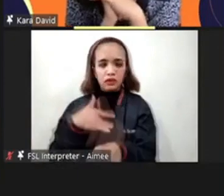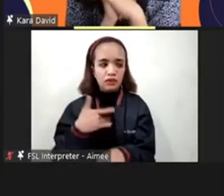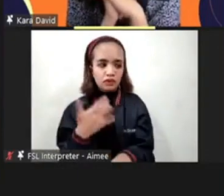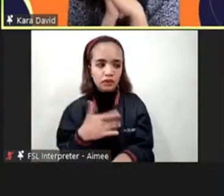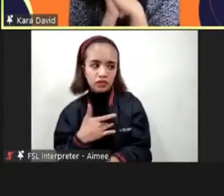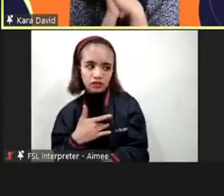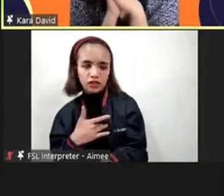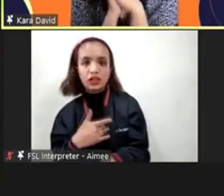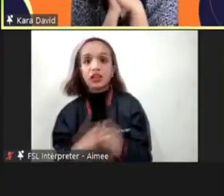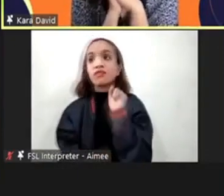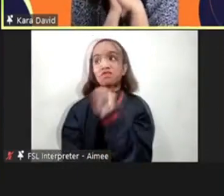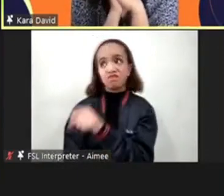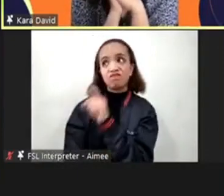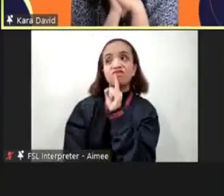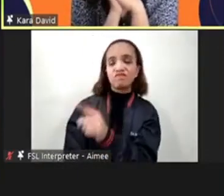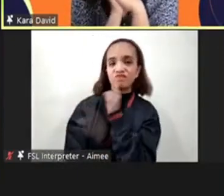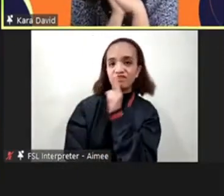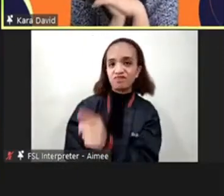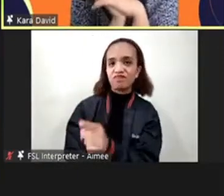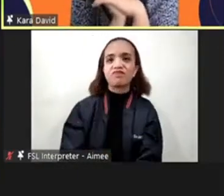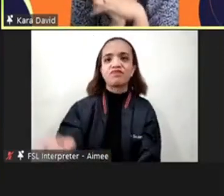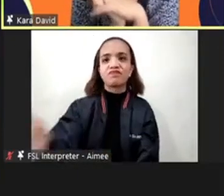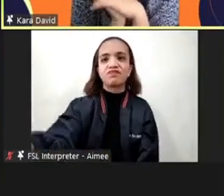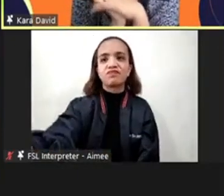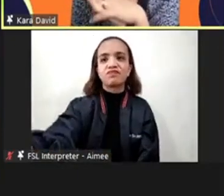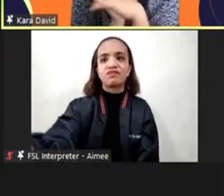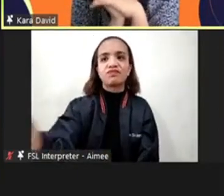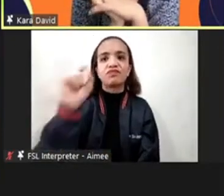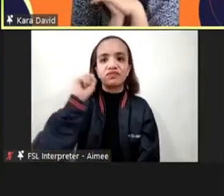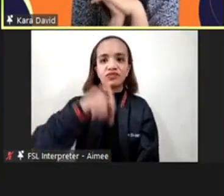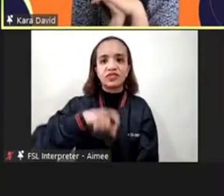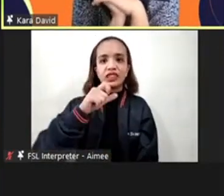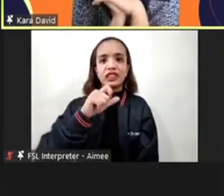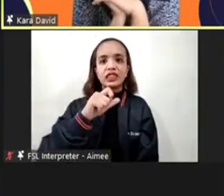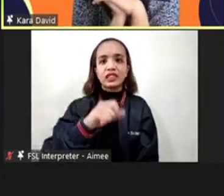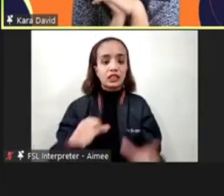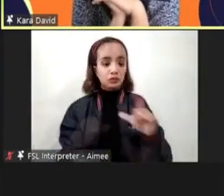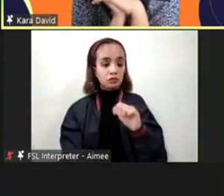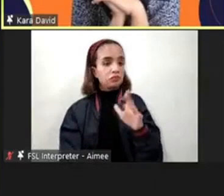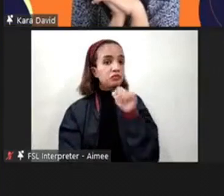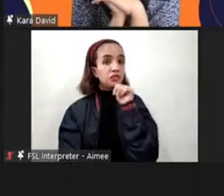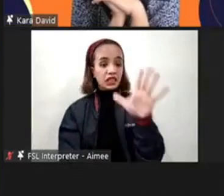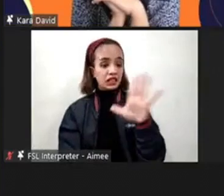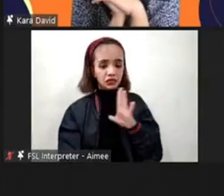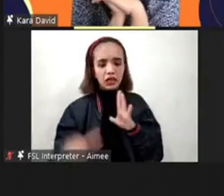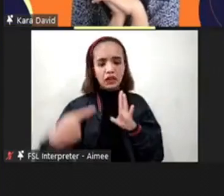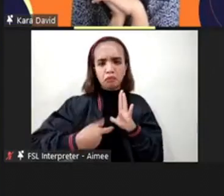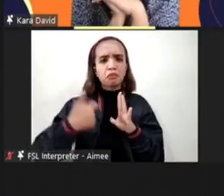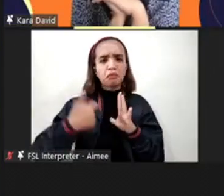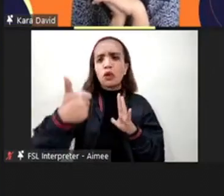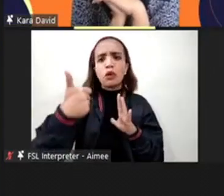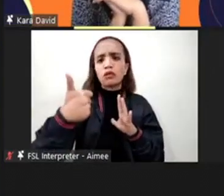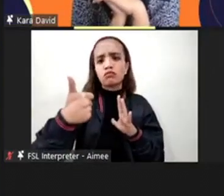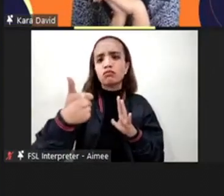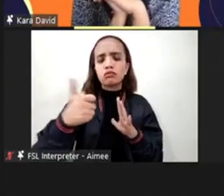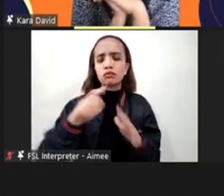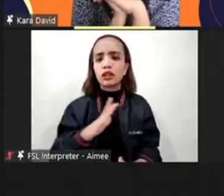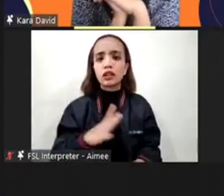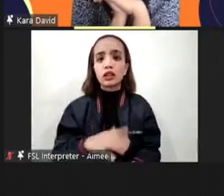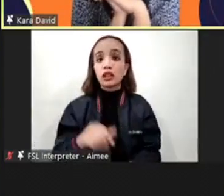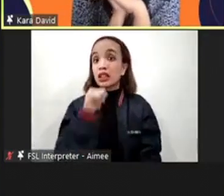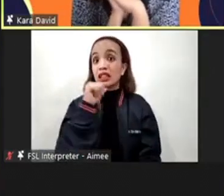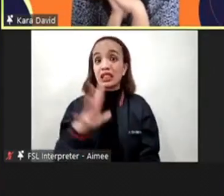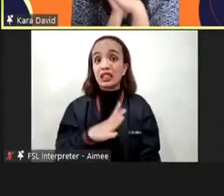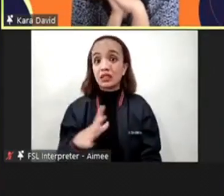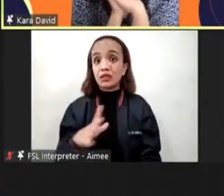naman eh. Di ba? Totoo. Totoo. So yeah, It's okay not to be okay. true. Oo. Ang hindi okay ay yung